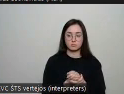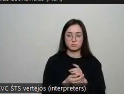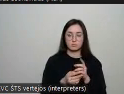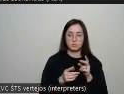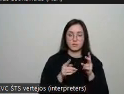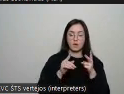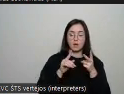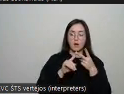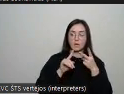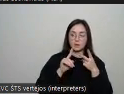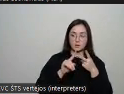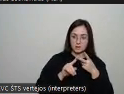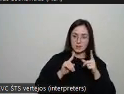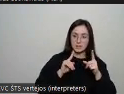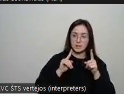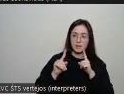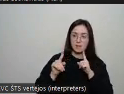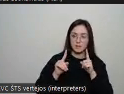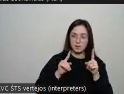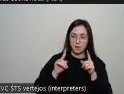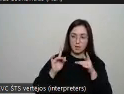antrasis internetinis seminaras.